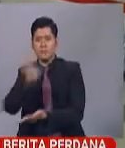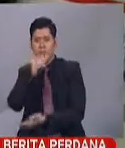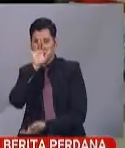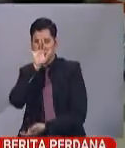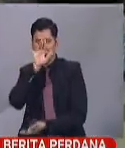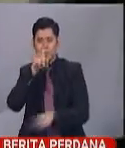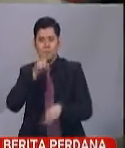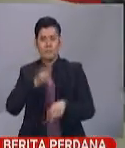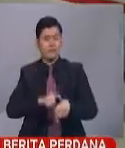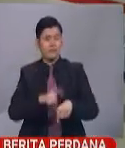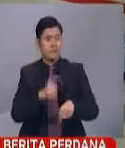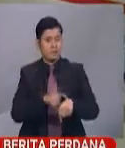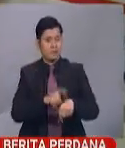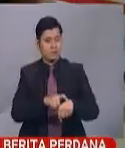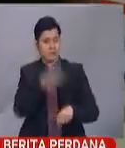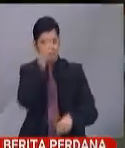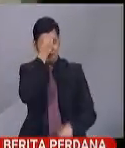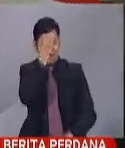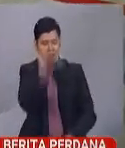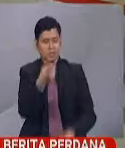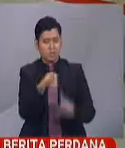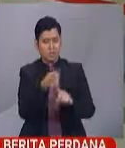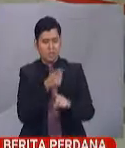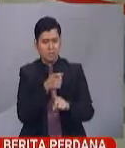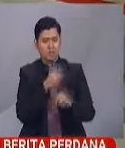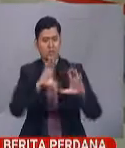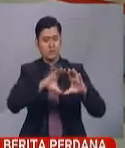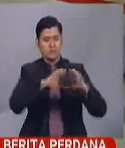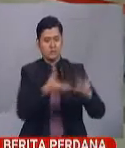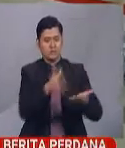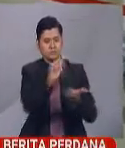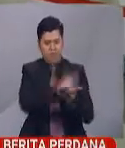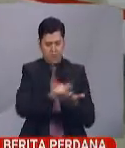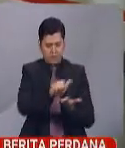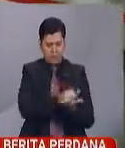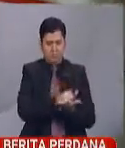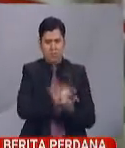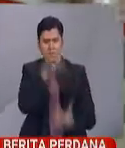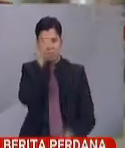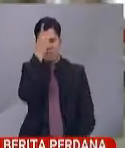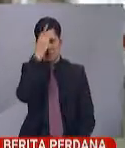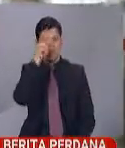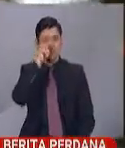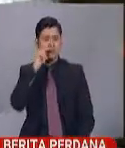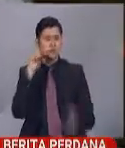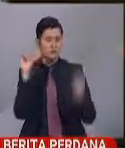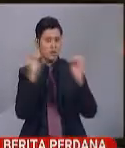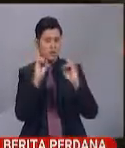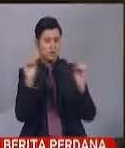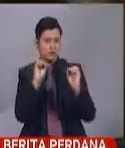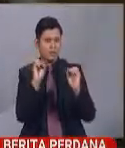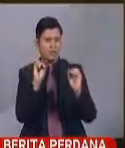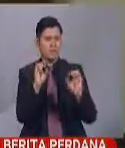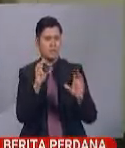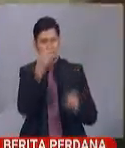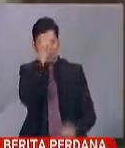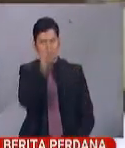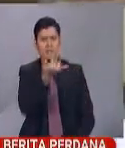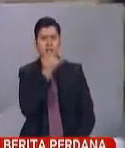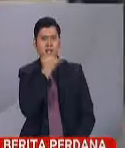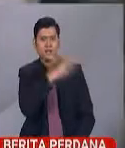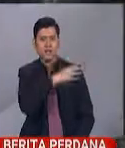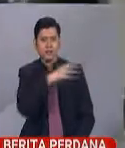ketika memberi kenyataan kepada pasukan penyasar sprm Datuk Seri Najib tidak mengerti kaitan tanggal itu palsu malah tertuduh